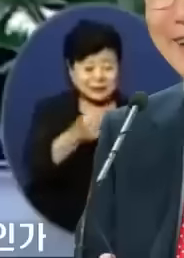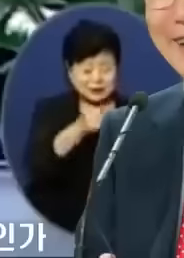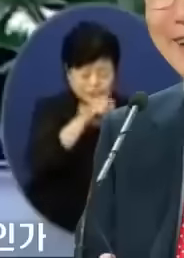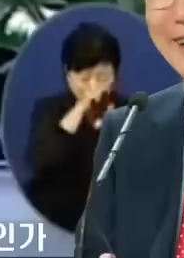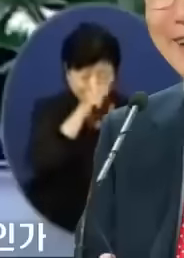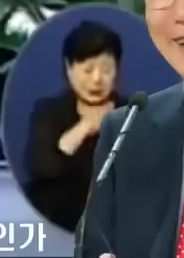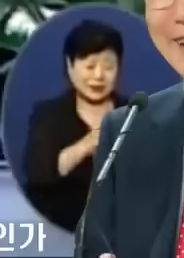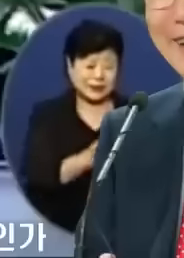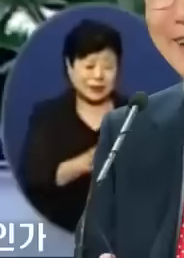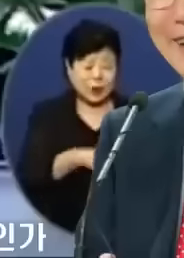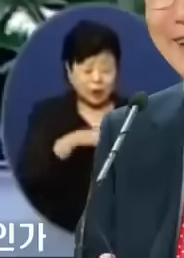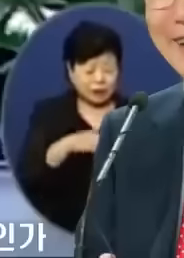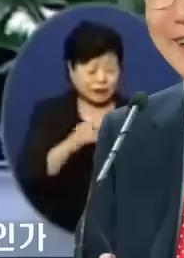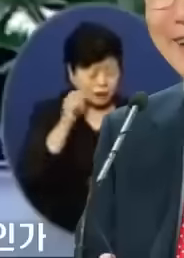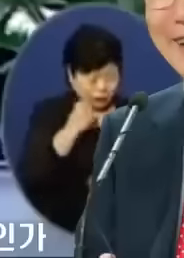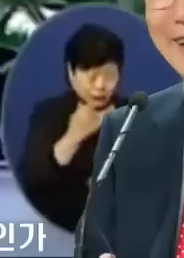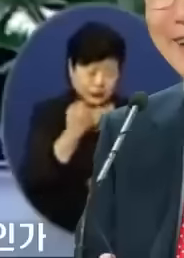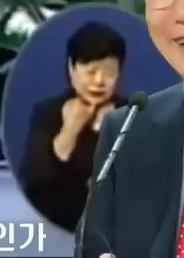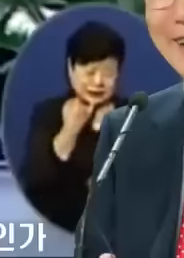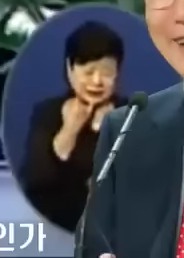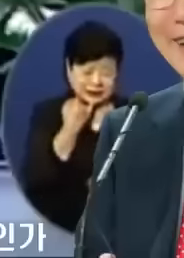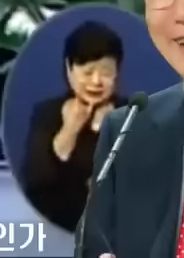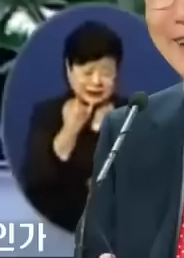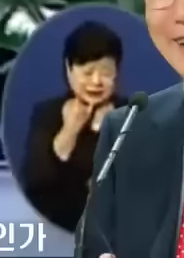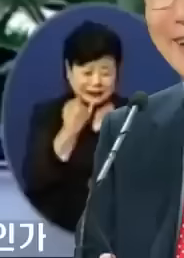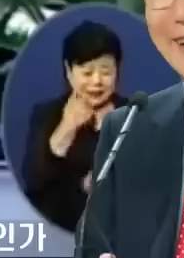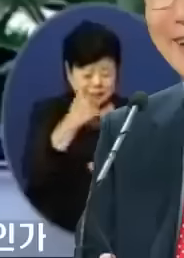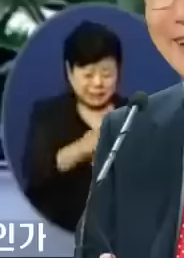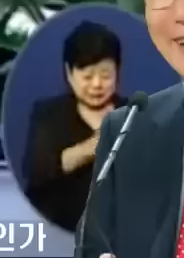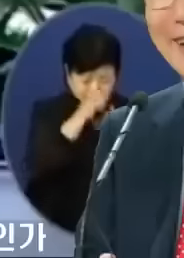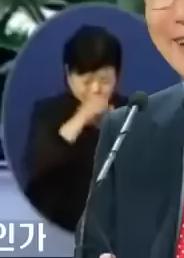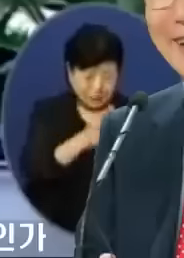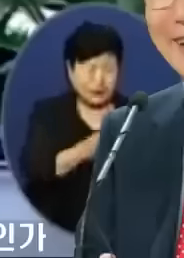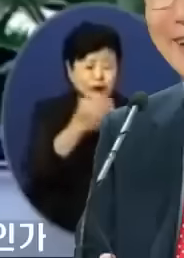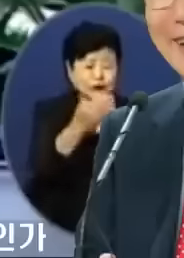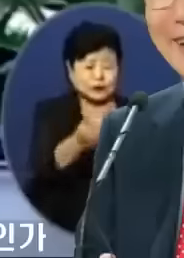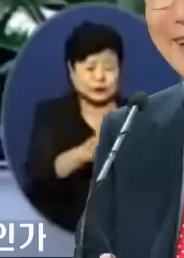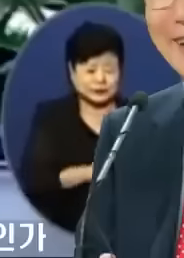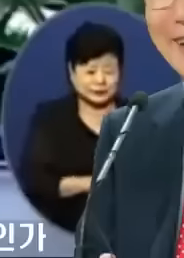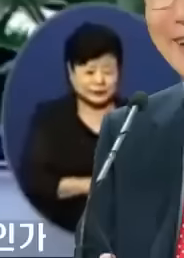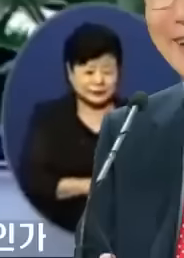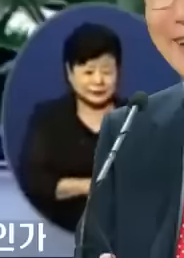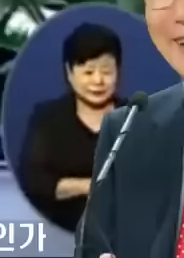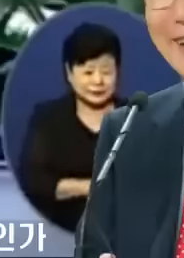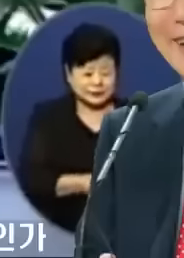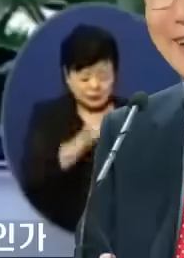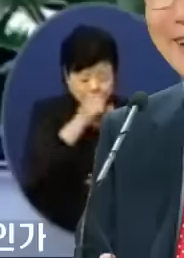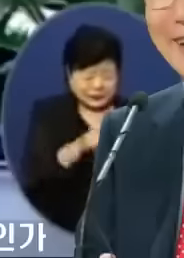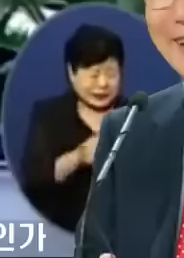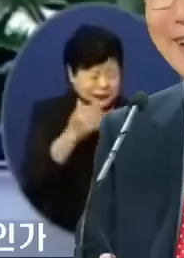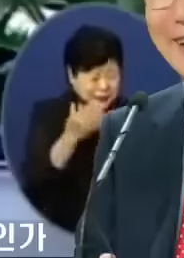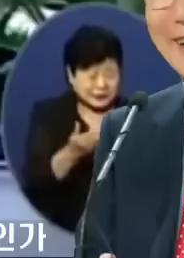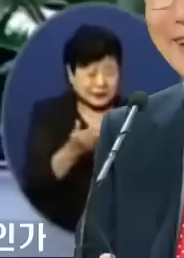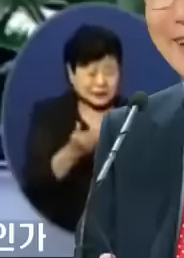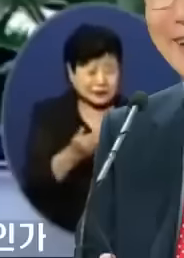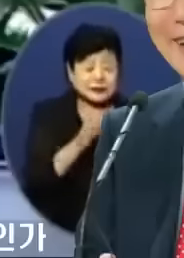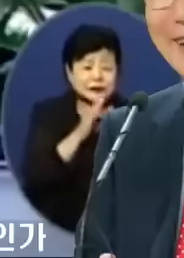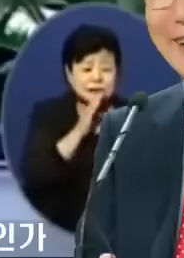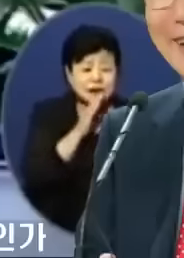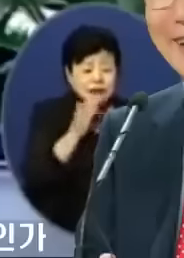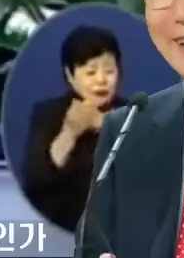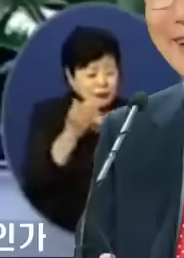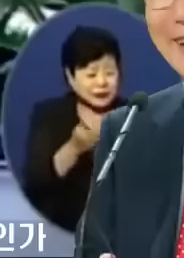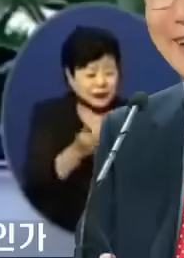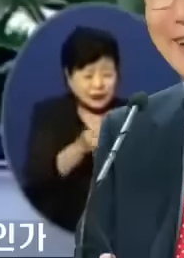좋기 때문에 환경이 아무리 어려워도 끝판에 좋게 만들어 주시는 것입니다. 좋으신 하나님은 정말